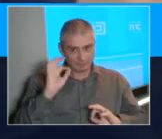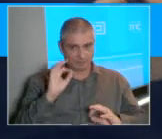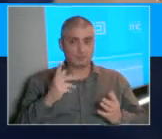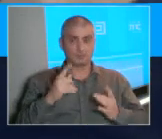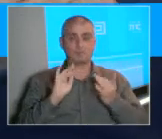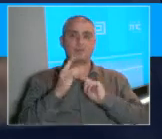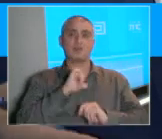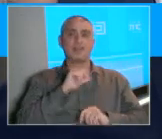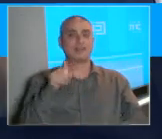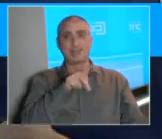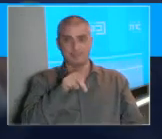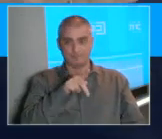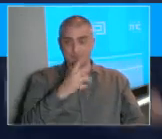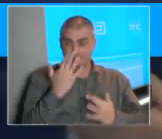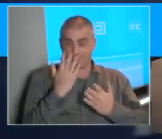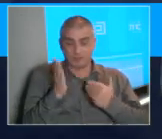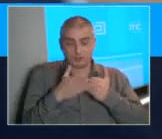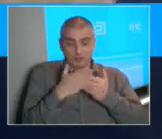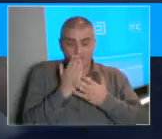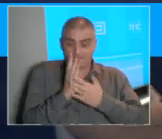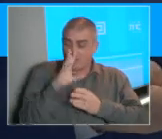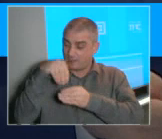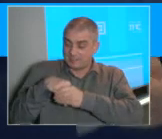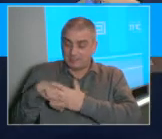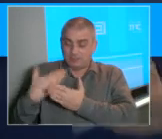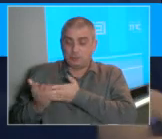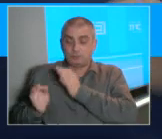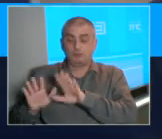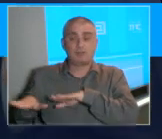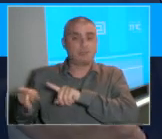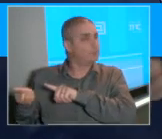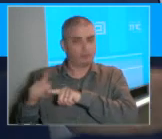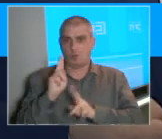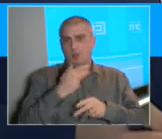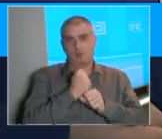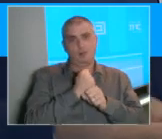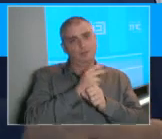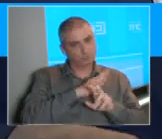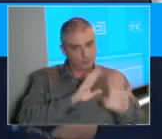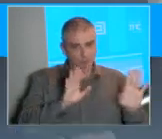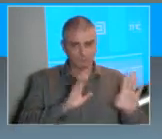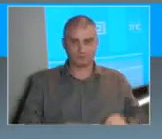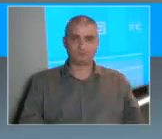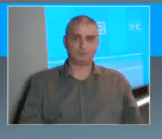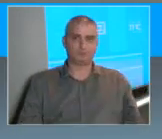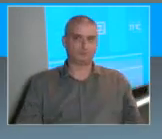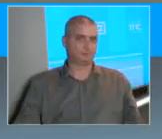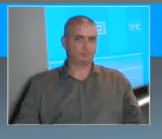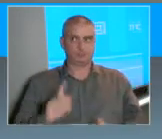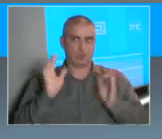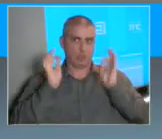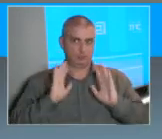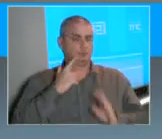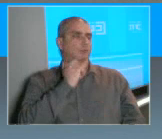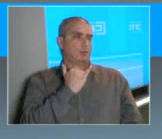מאוד שבניגוד העניינים שלו, ברגע שרעייתו נכנסה לתוך הייעוץ המשפטי לממשלה, הוא לא יכול לעשות בעניינים האלה. אז בוא נגיד שני דברים. אחד, זה עדיין לא